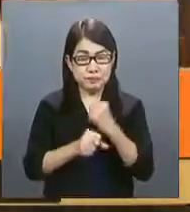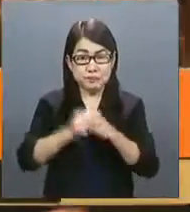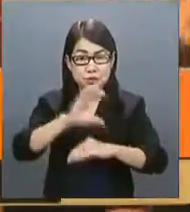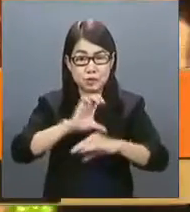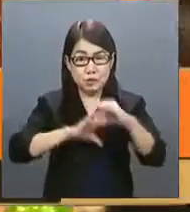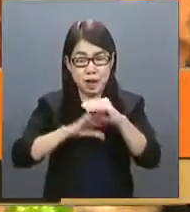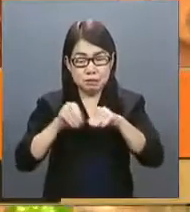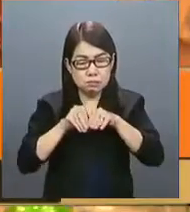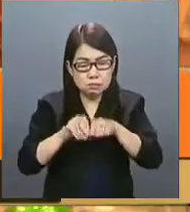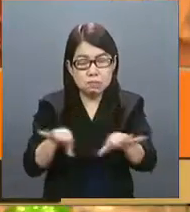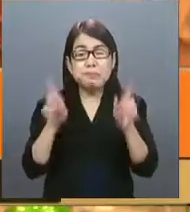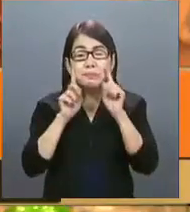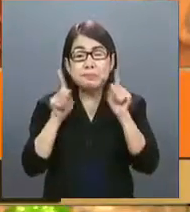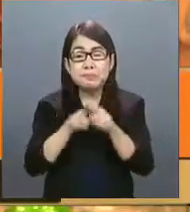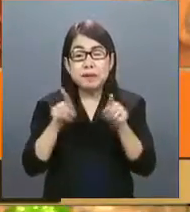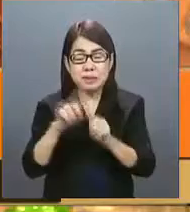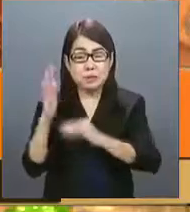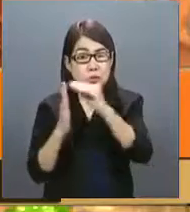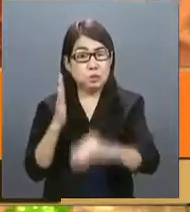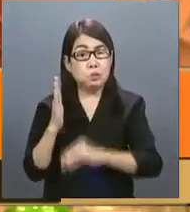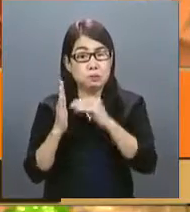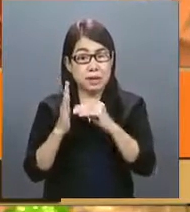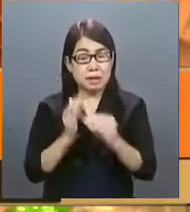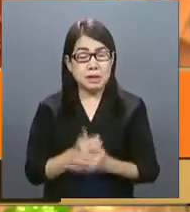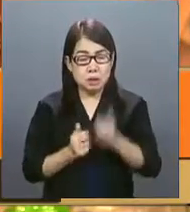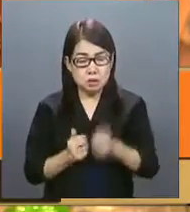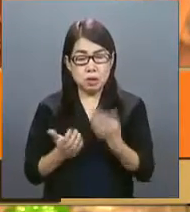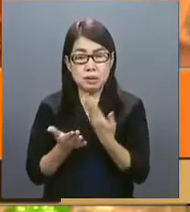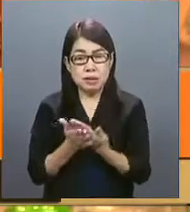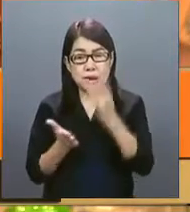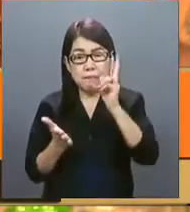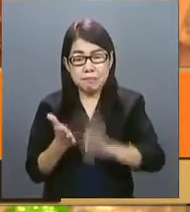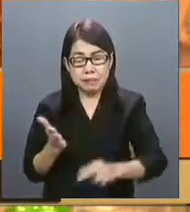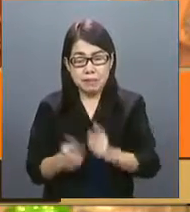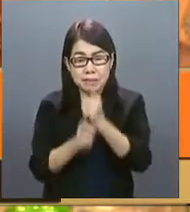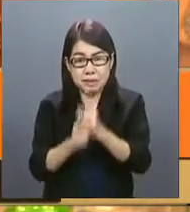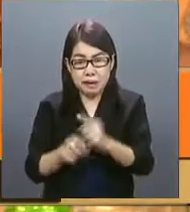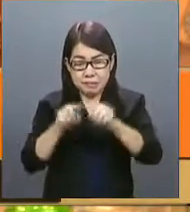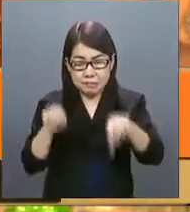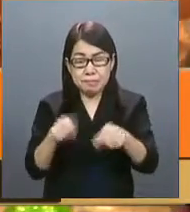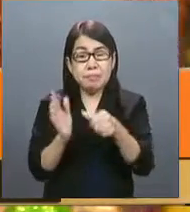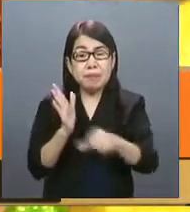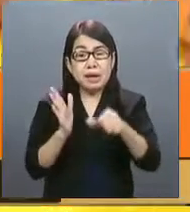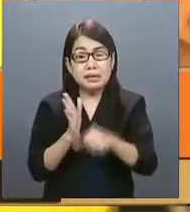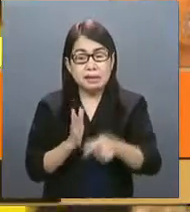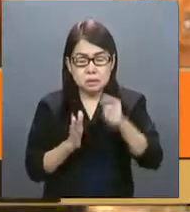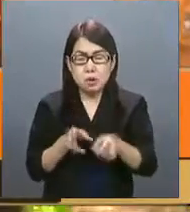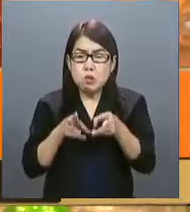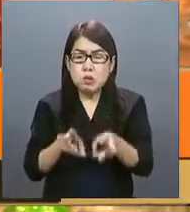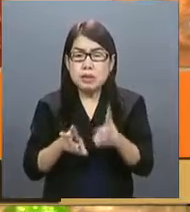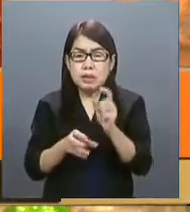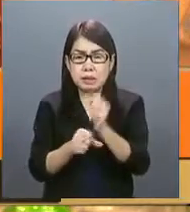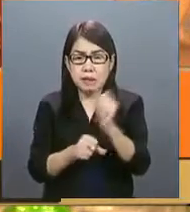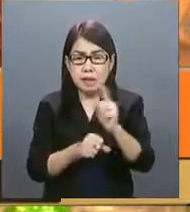เทศเนี่ยการเสียค่าปรับตามใบสั่งเนี่ยต้องมีกลไกหรือกลวิธีในการทำให้ก็ต้องม